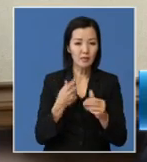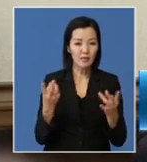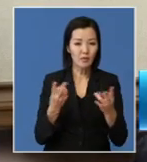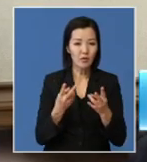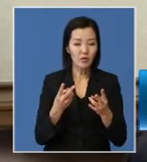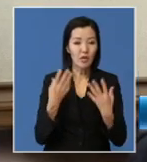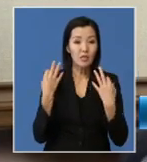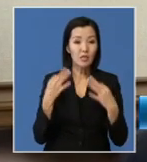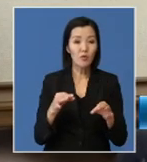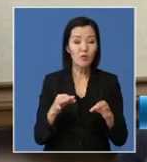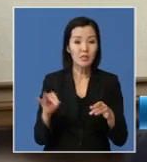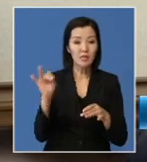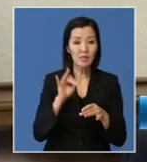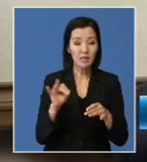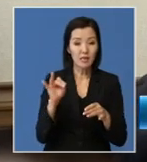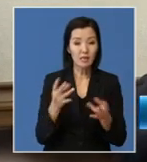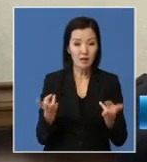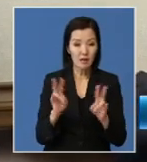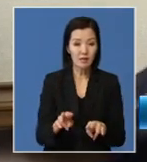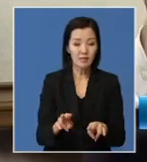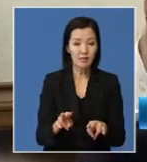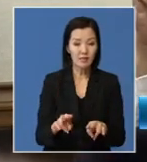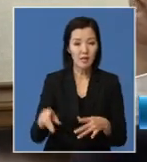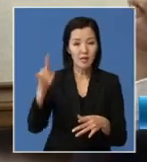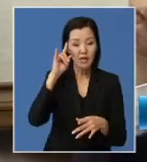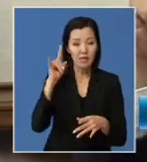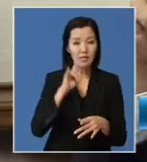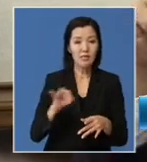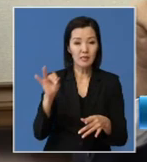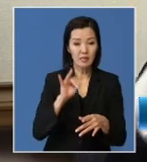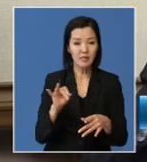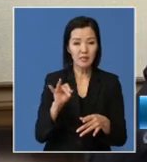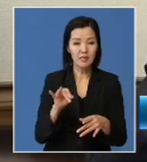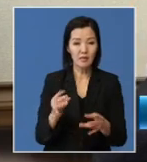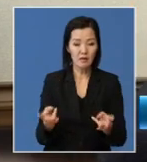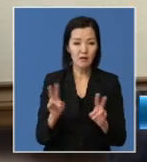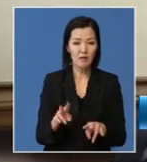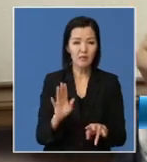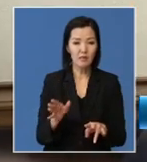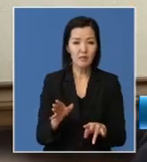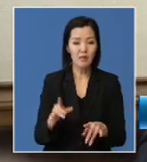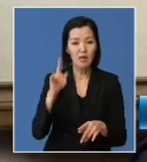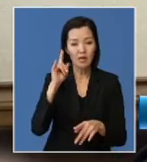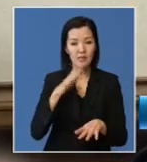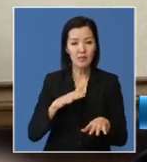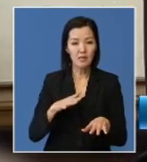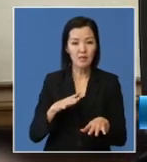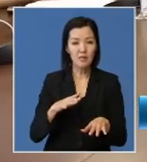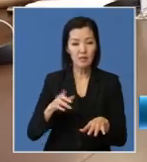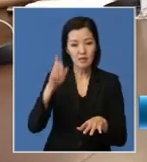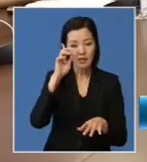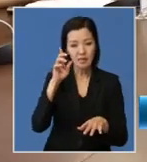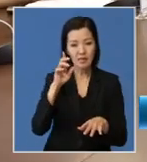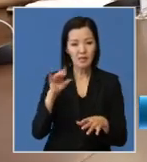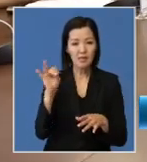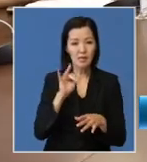Менің тәуелсіздігім тарихымда. Менің Қазақстанның тарихымда. Қазақ елінің тарихында.